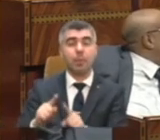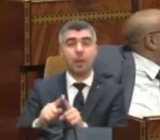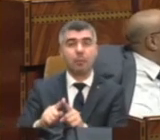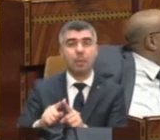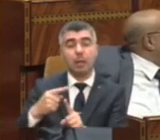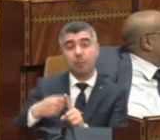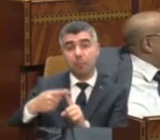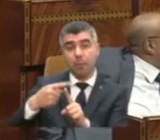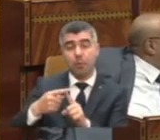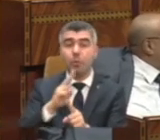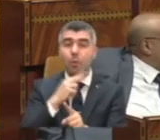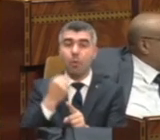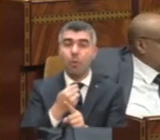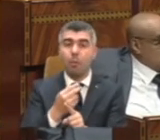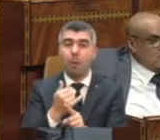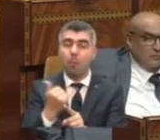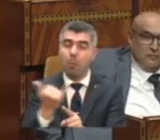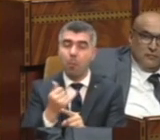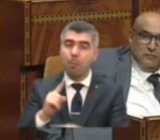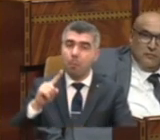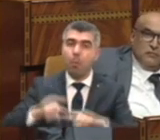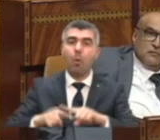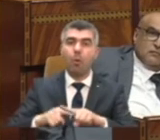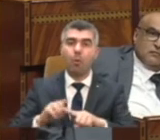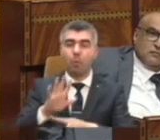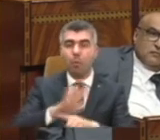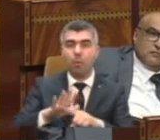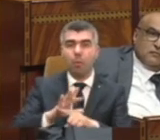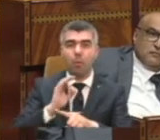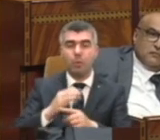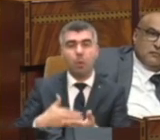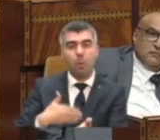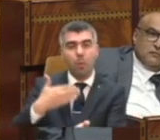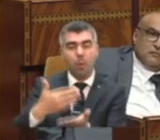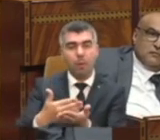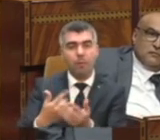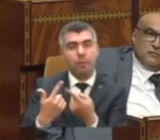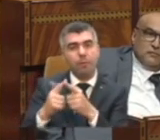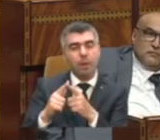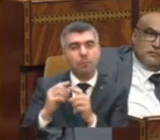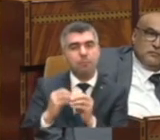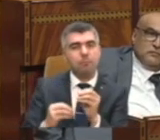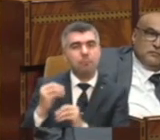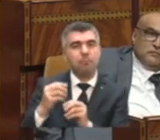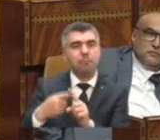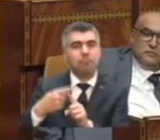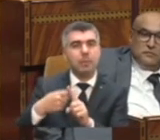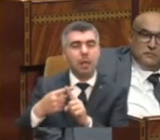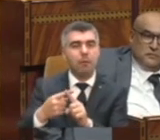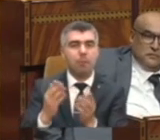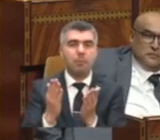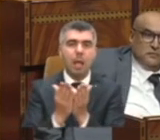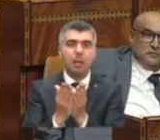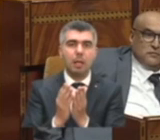الحكومة من منعها وسمحت بحصولها فعلا، من شأنها أن تفاقم من النسب المهولة للهدر المدرسي،